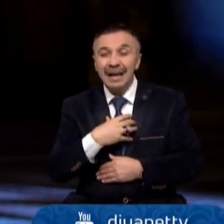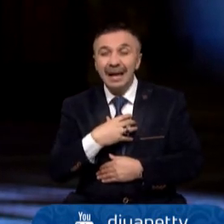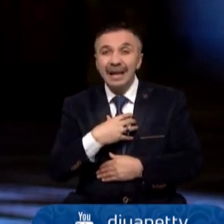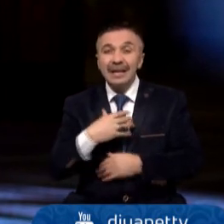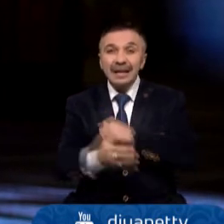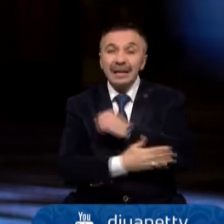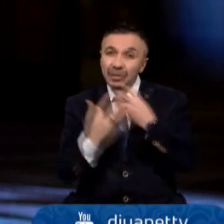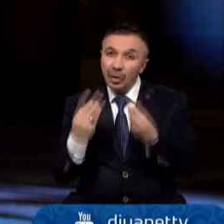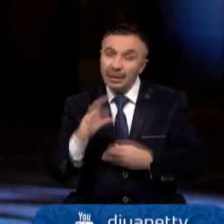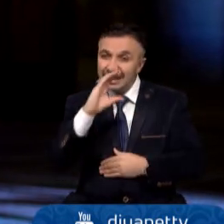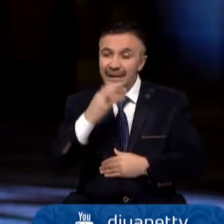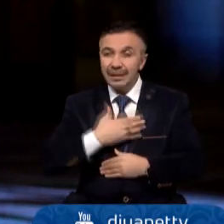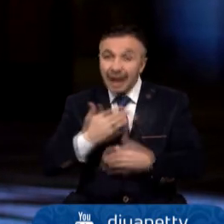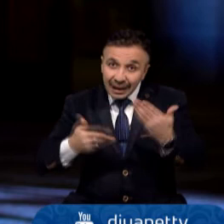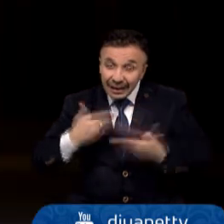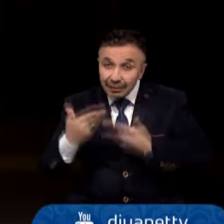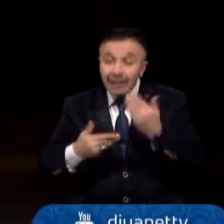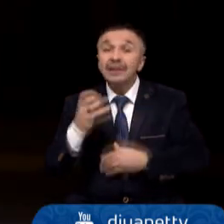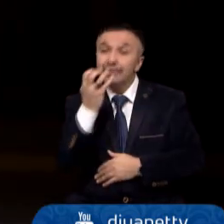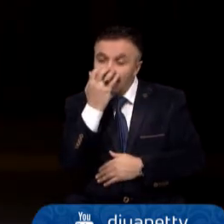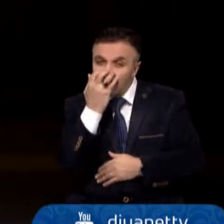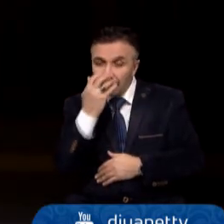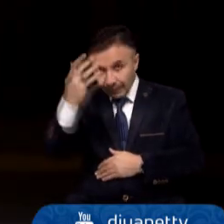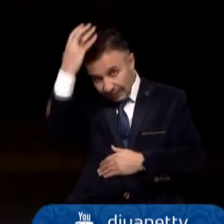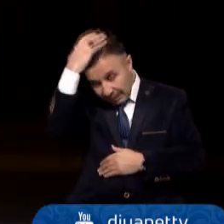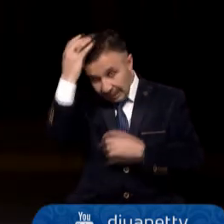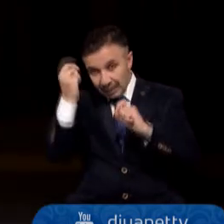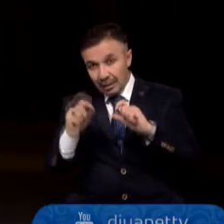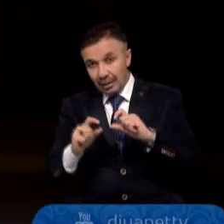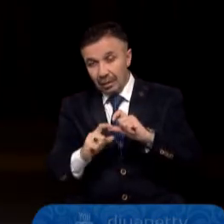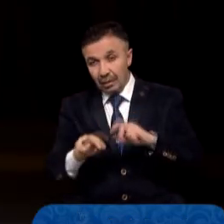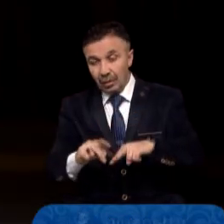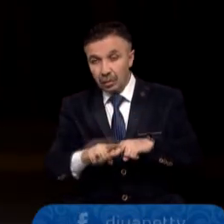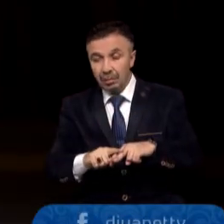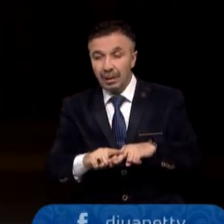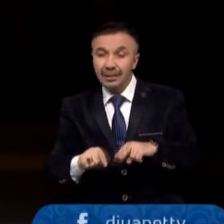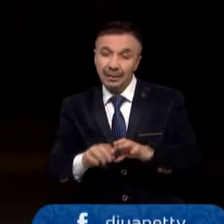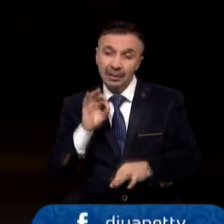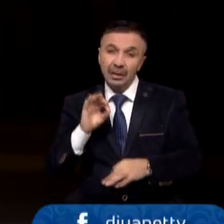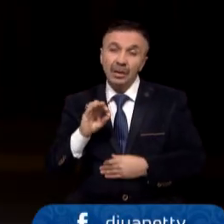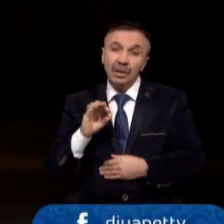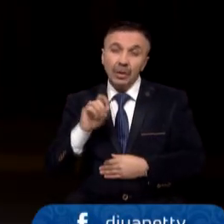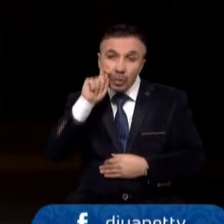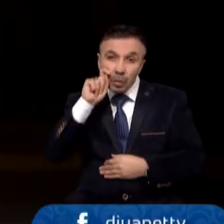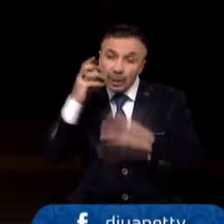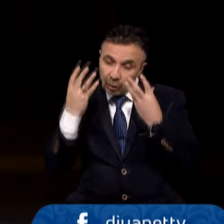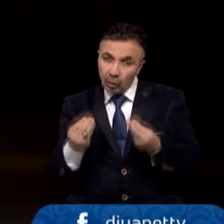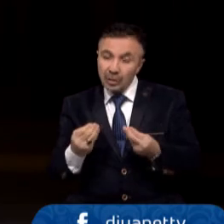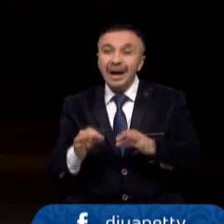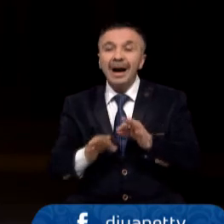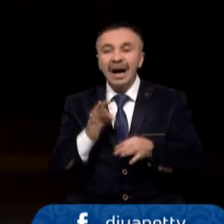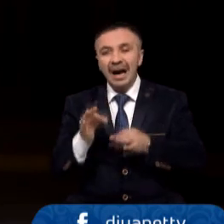kendilerine el uzatmanızı bekliyorlar Hazreti Osman Müslüman olunca